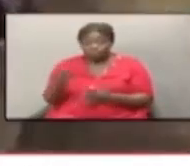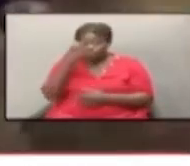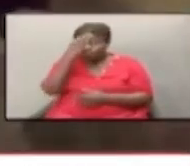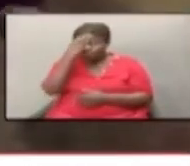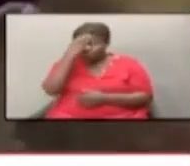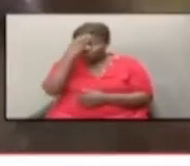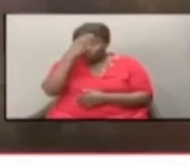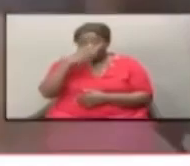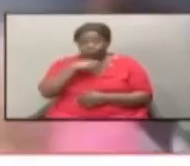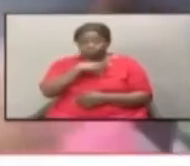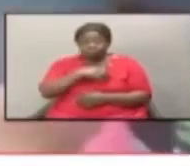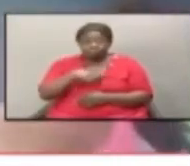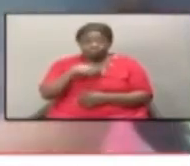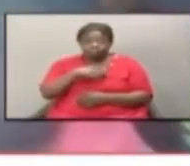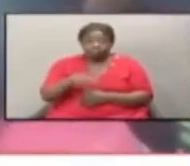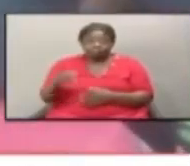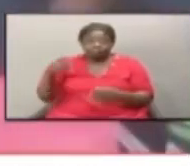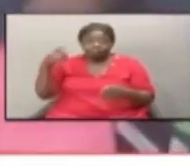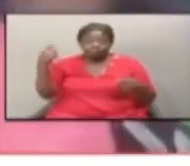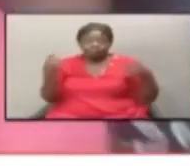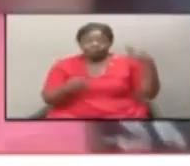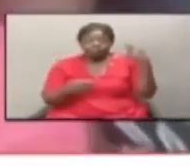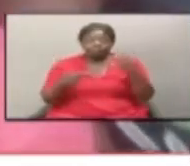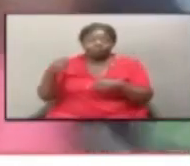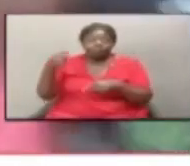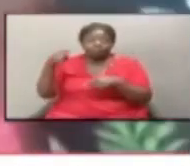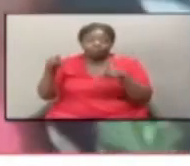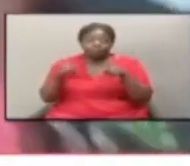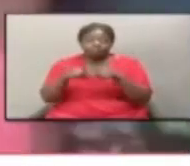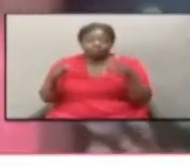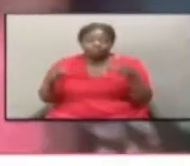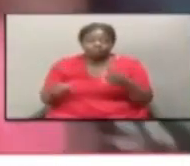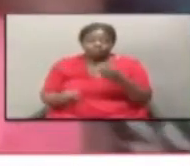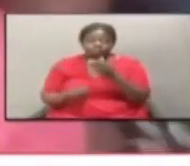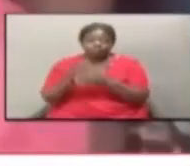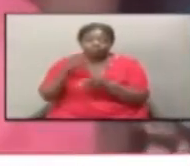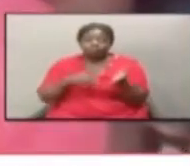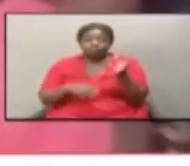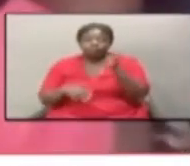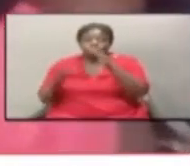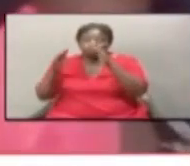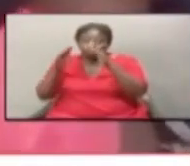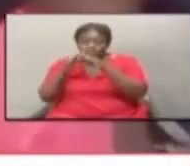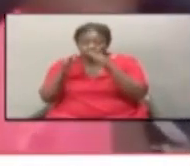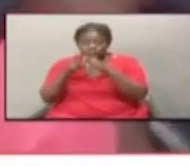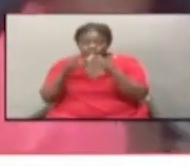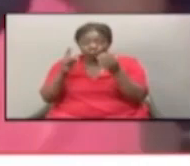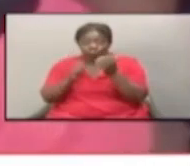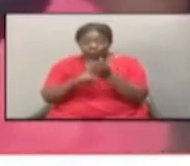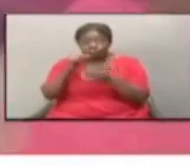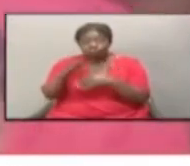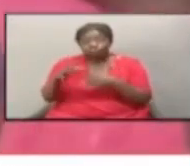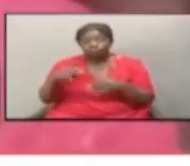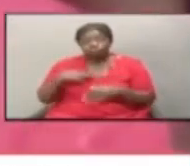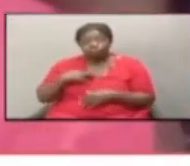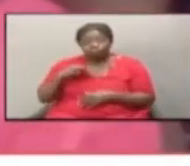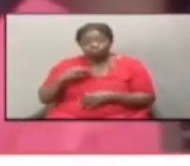n'azifuula obusungu n'amukuba bubi nnyo nga teyamuwa na mukisa akudda waka okugyayo ebibye.